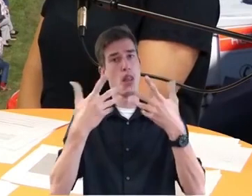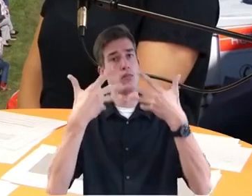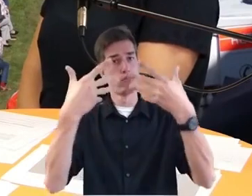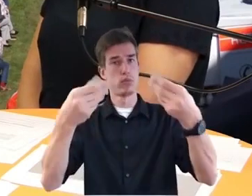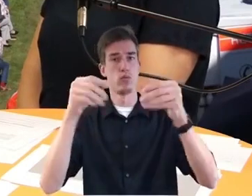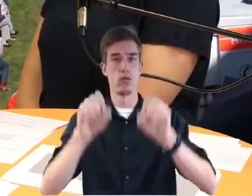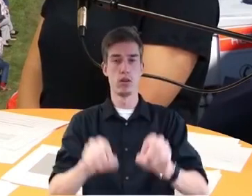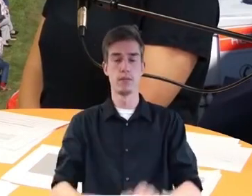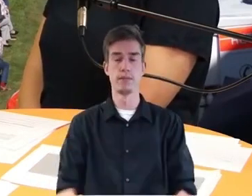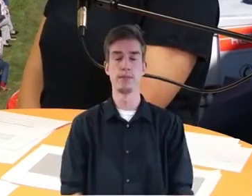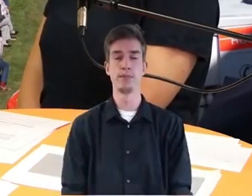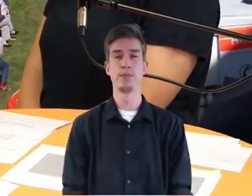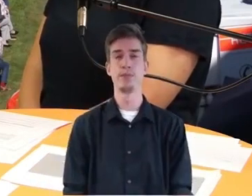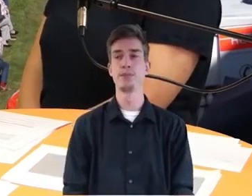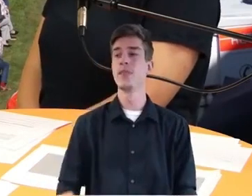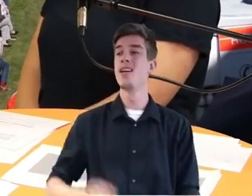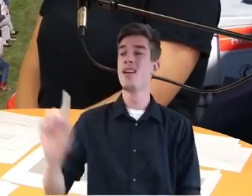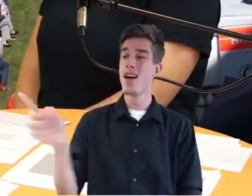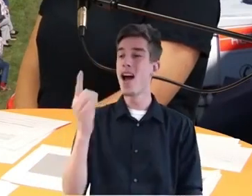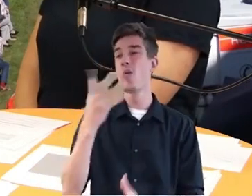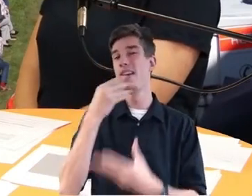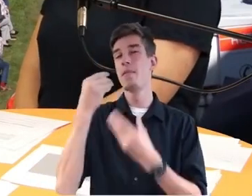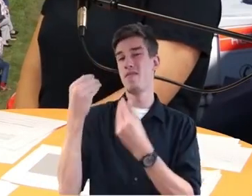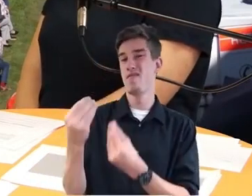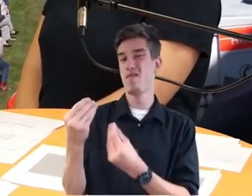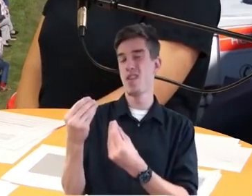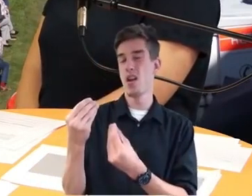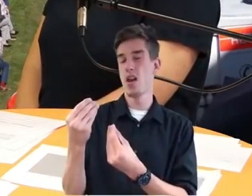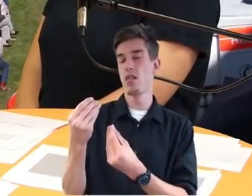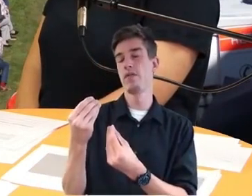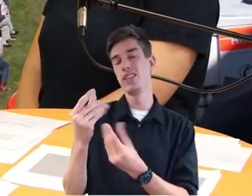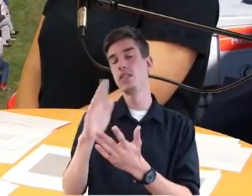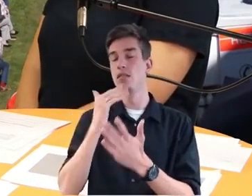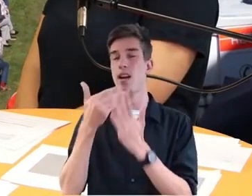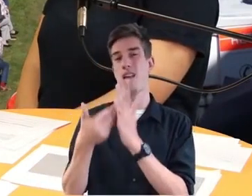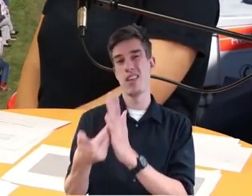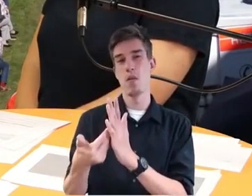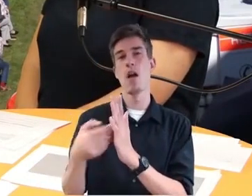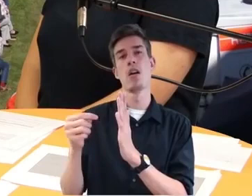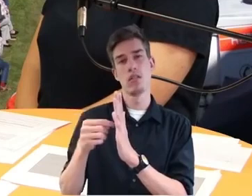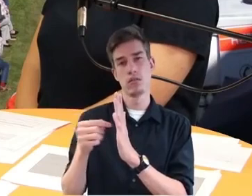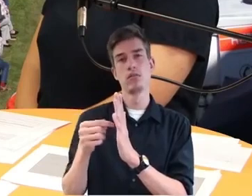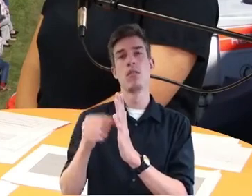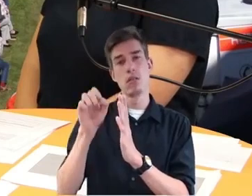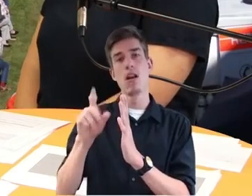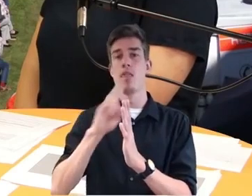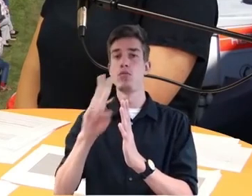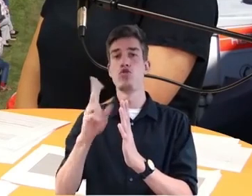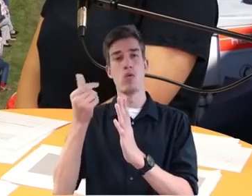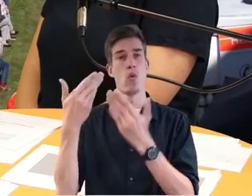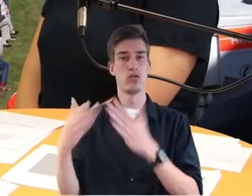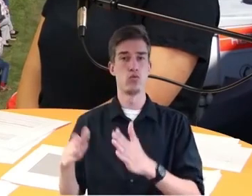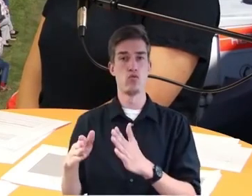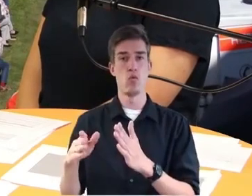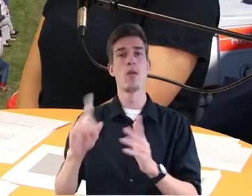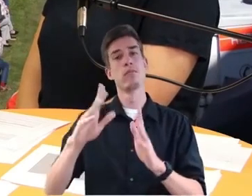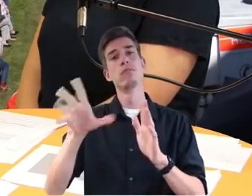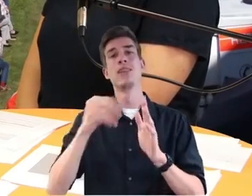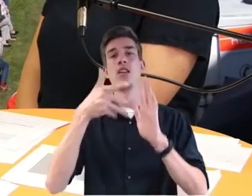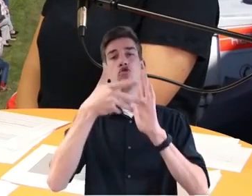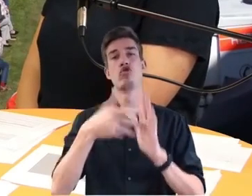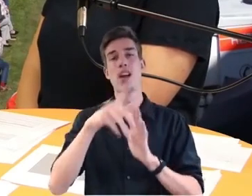Gleiches gilt eben auch für unseren Ratgeber. Den kann man auch kostenfrei bei uns bestellen. Der hat auch in der Mitte eine Checkliste zum